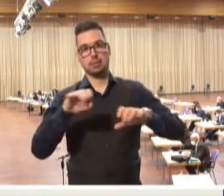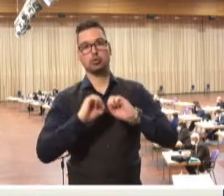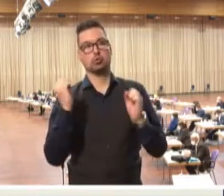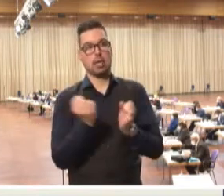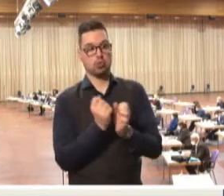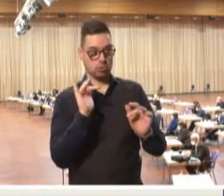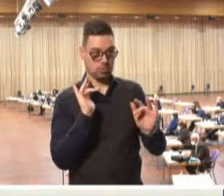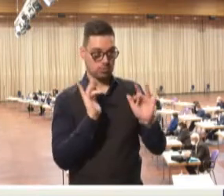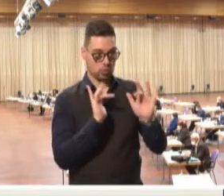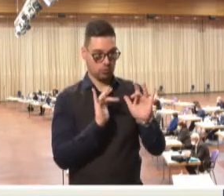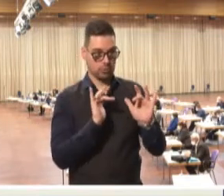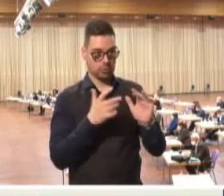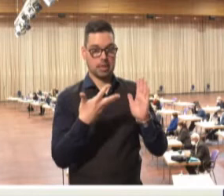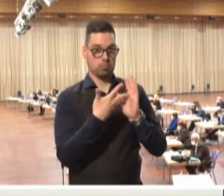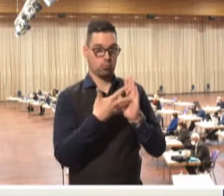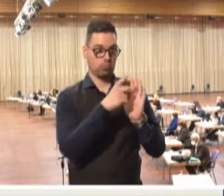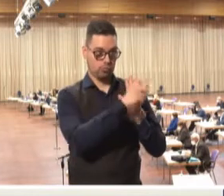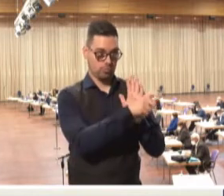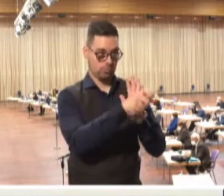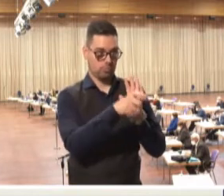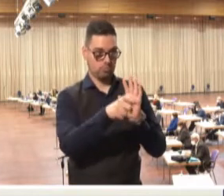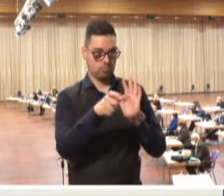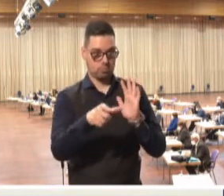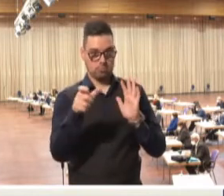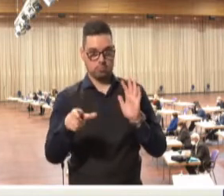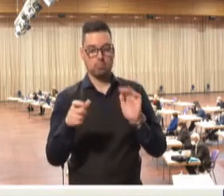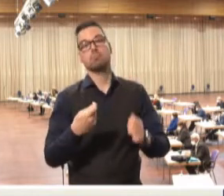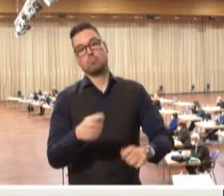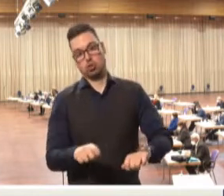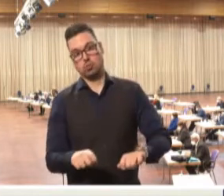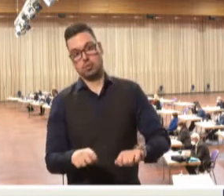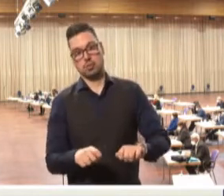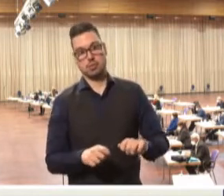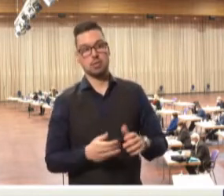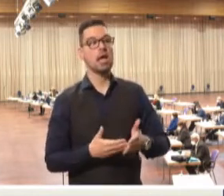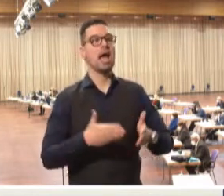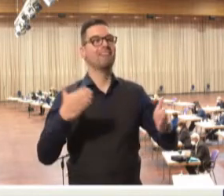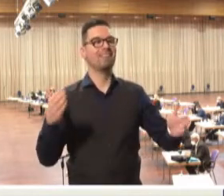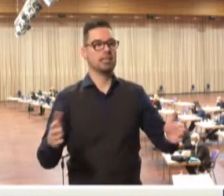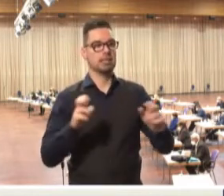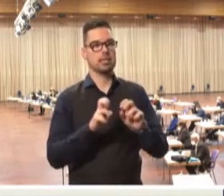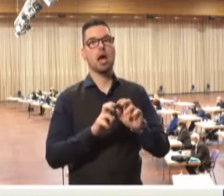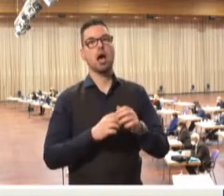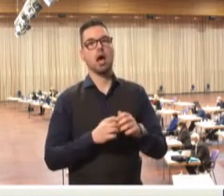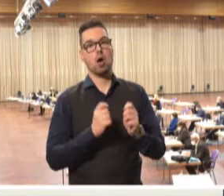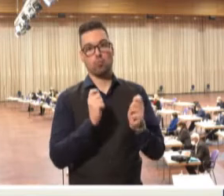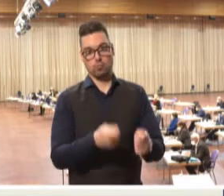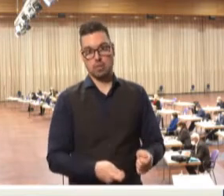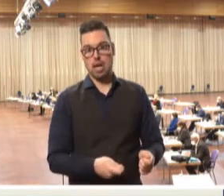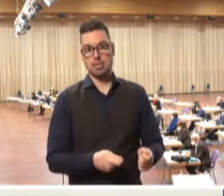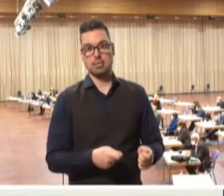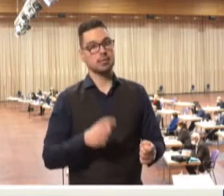Betroffenen überprüft und einstimmig beschlossen, dass sich der nunmehr erweiterte Untersuchungsauftrag nicht